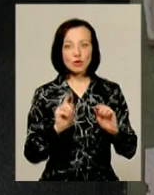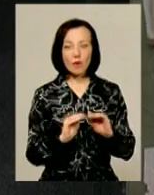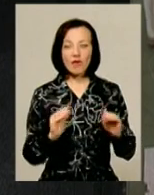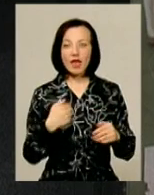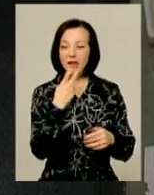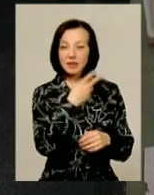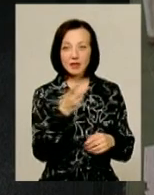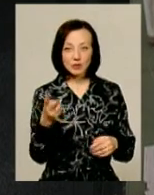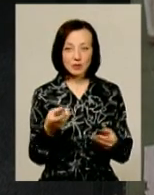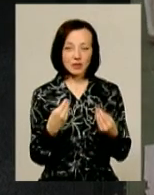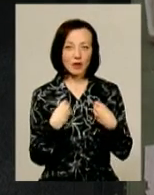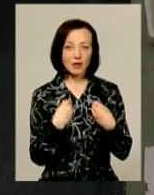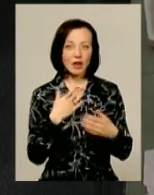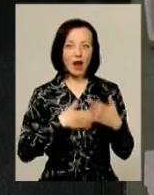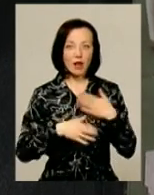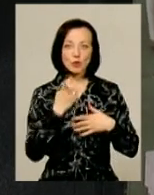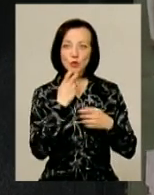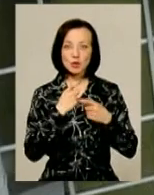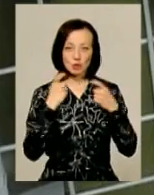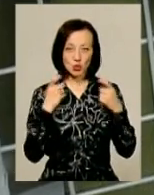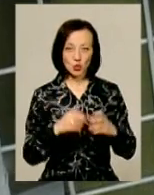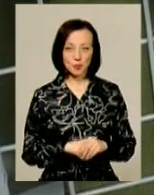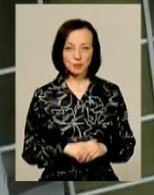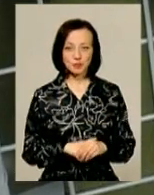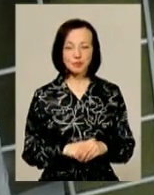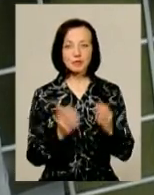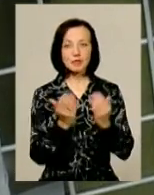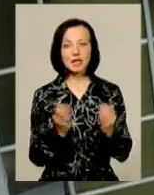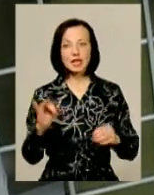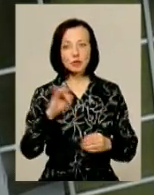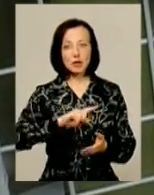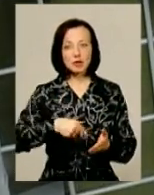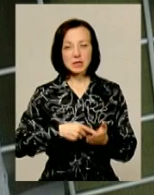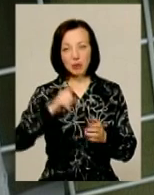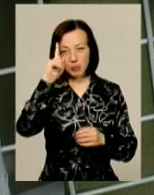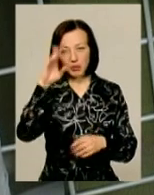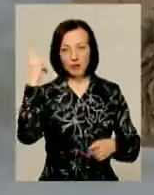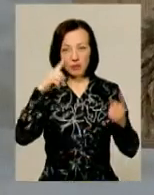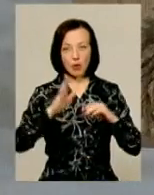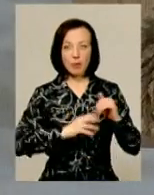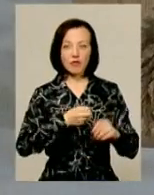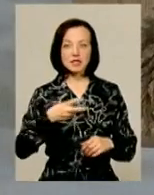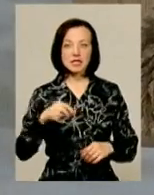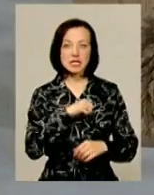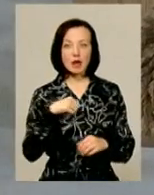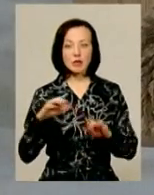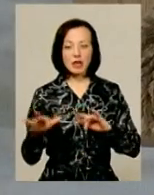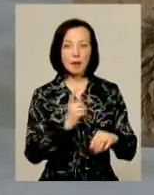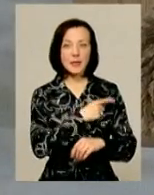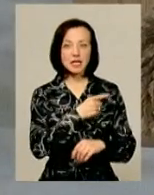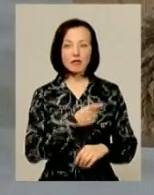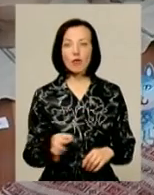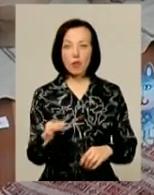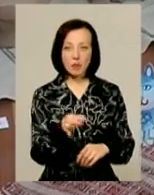я на них дивлюсь, вони мені дають якусь радість, усмішку. Музей історії міста популяризує твори професійних та самодіяльних майстрів